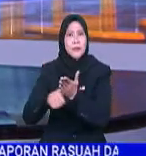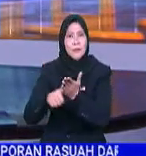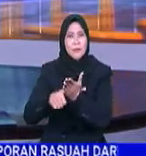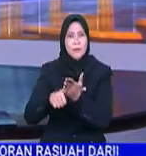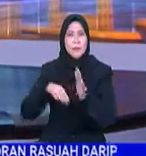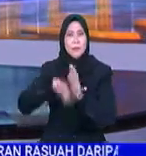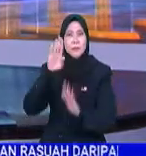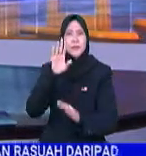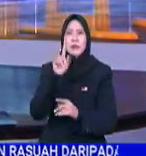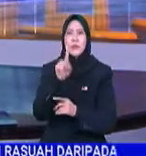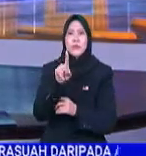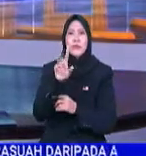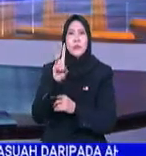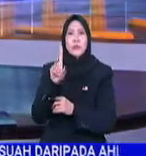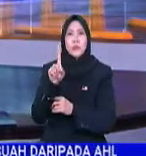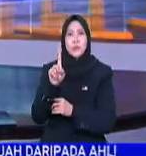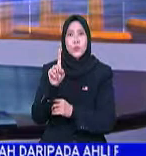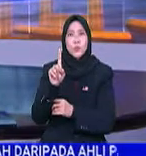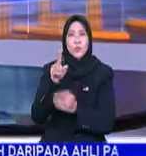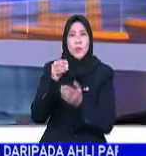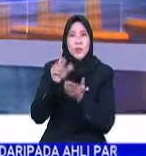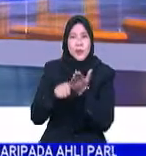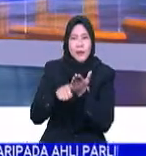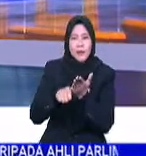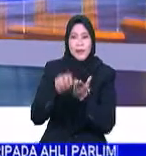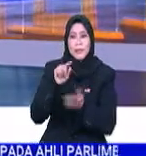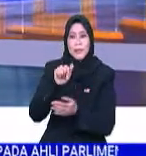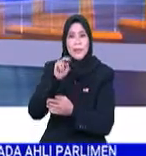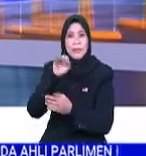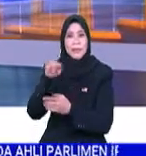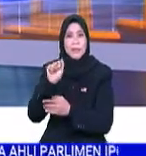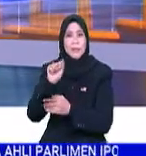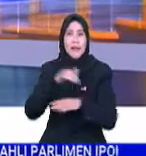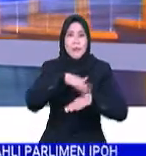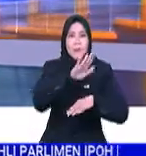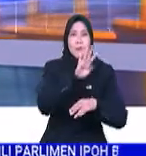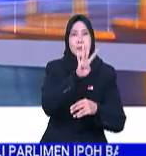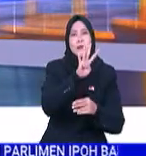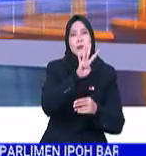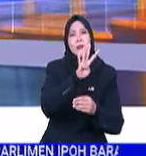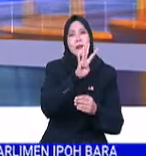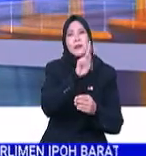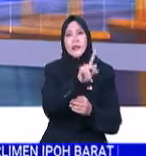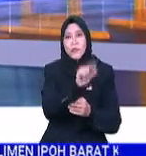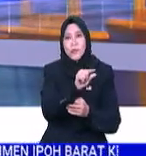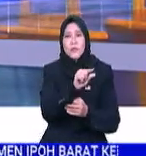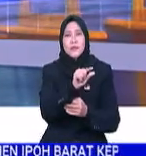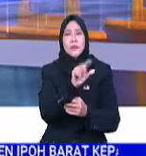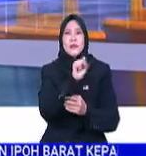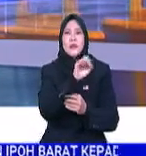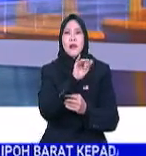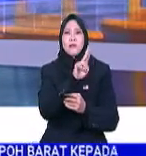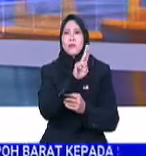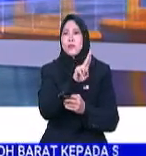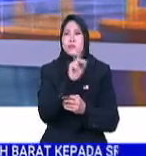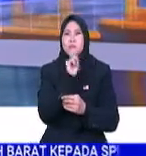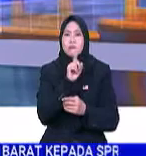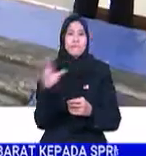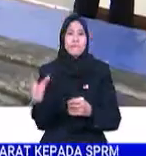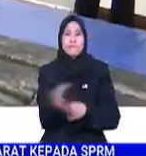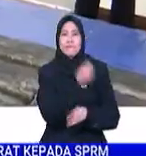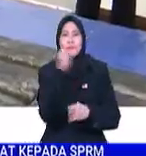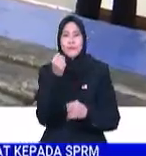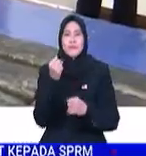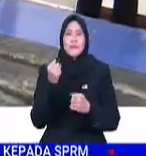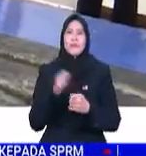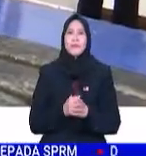Lebih 161 kilogram ganja dan lebih 4 kilogram syabu dirampas, terbesar tahun ini. Menurut Ketua Polis